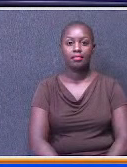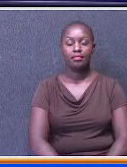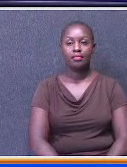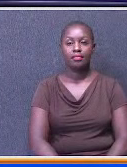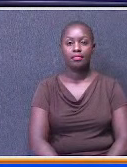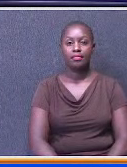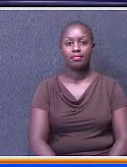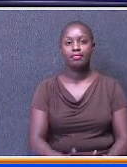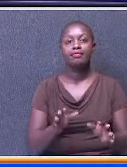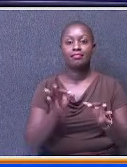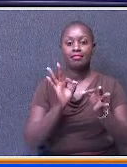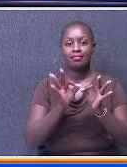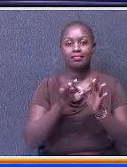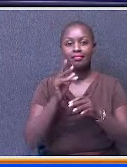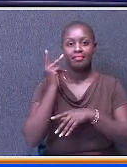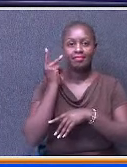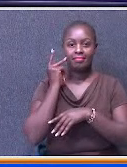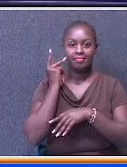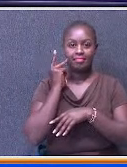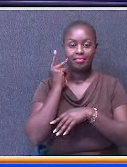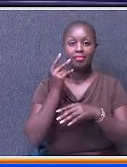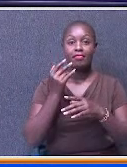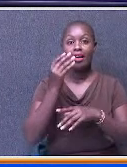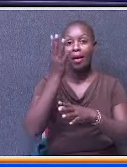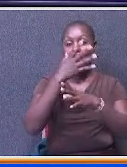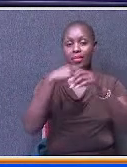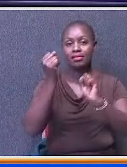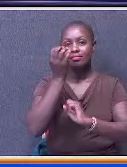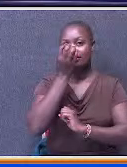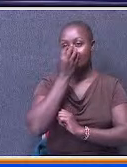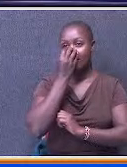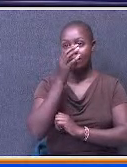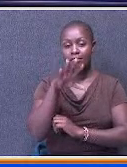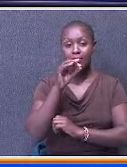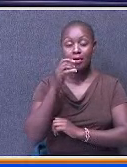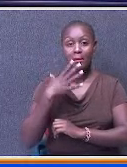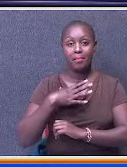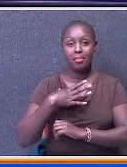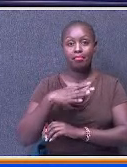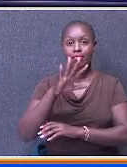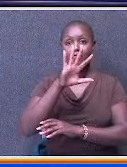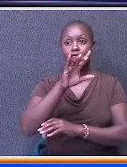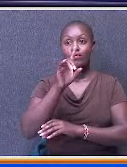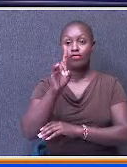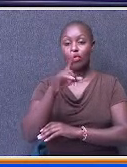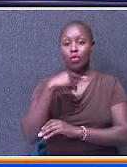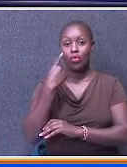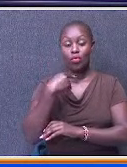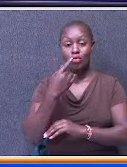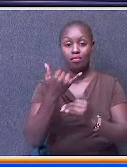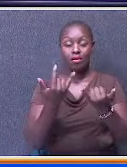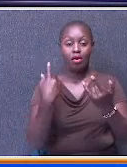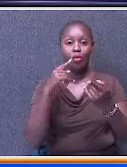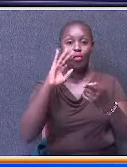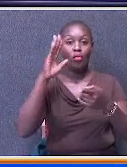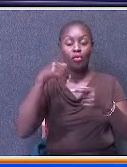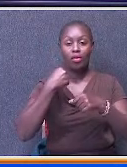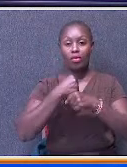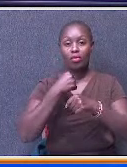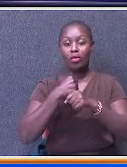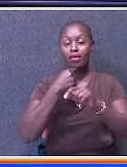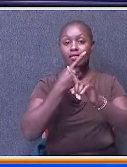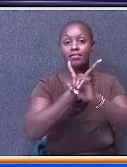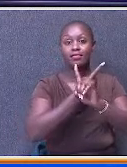Simaloi. Rais William Ruto amewateua watu 51 ambao wanatarajiwa kuhudumu kwenye